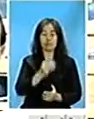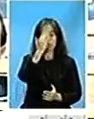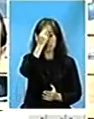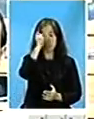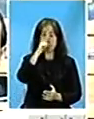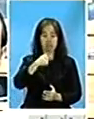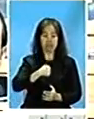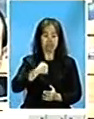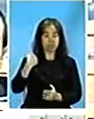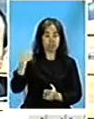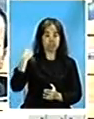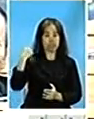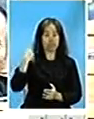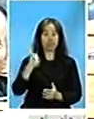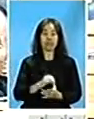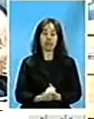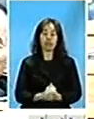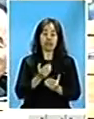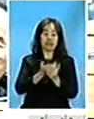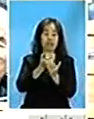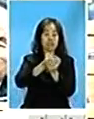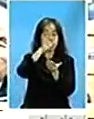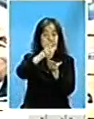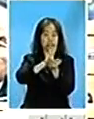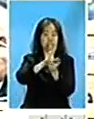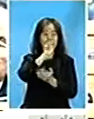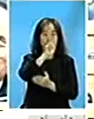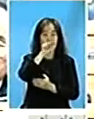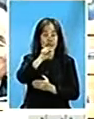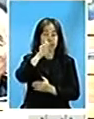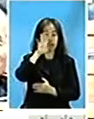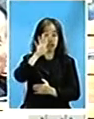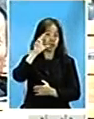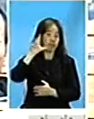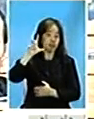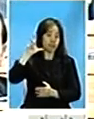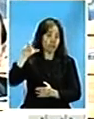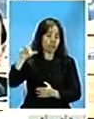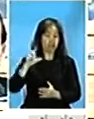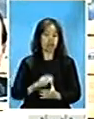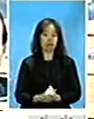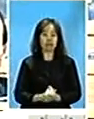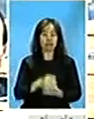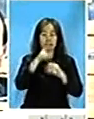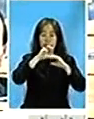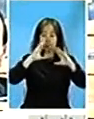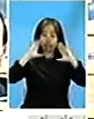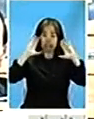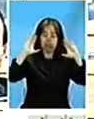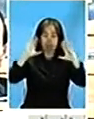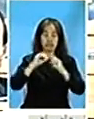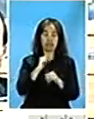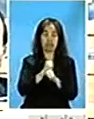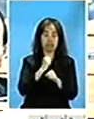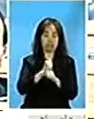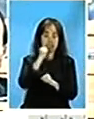จครับว่างบประมาณ 2.4 ล้านล้านบาทนั้นเนี่ยรัฐบาลสามารถหาเ